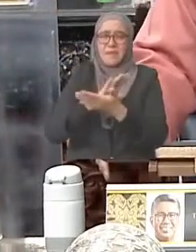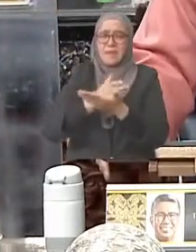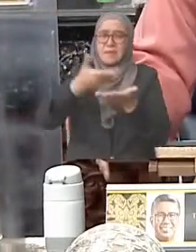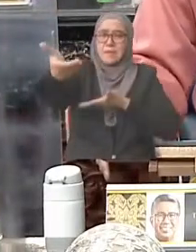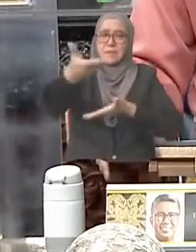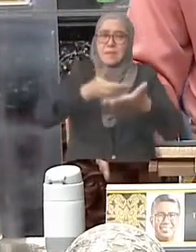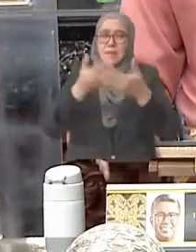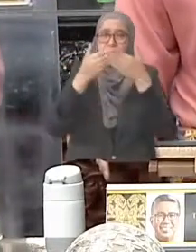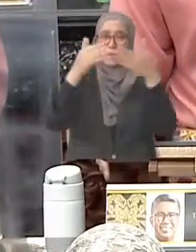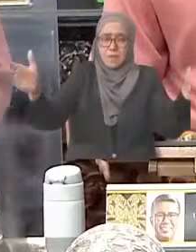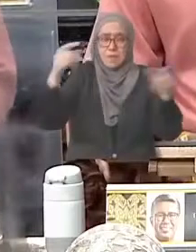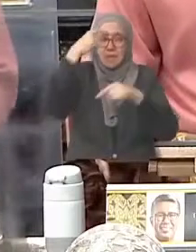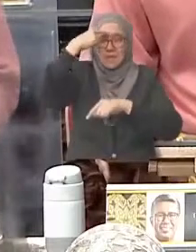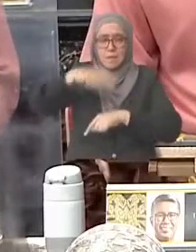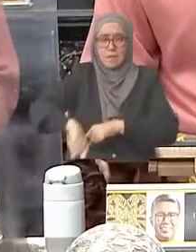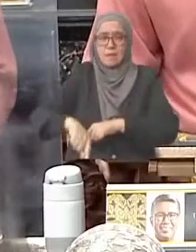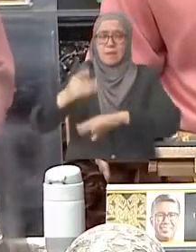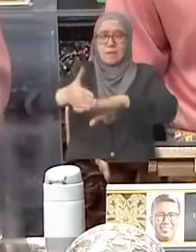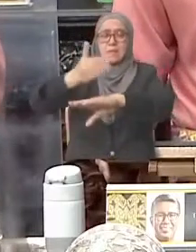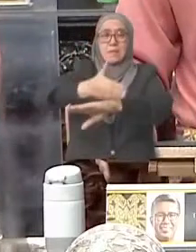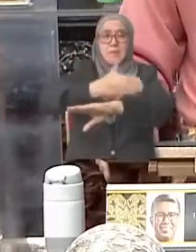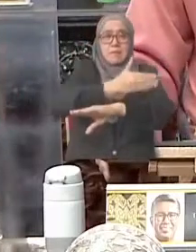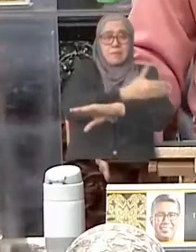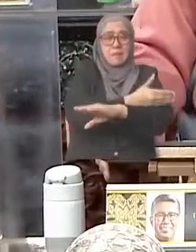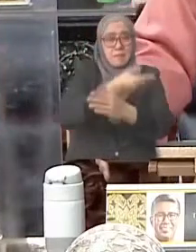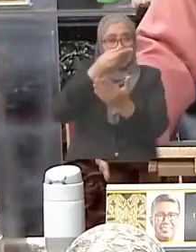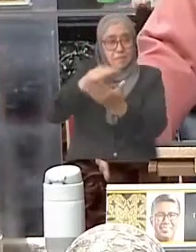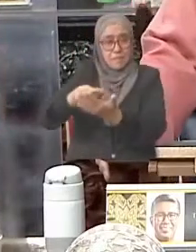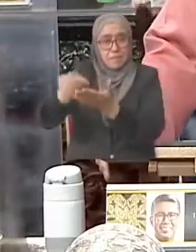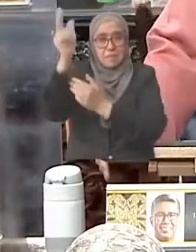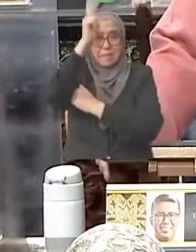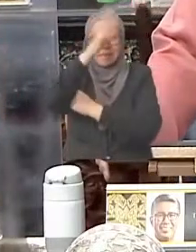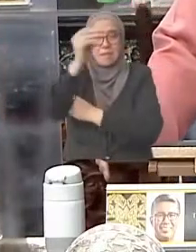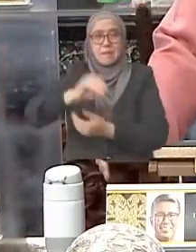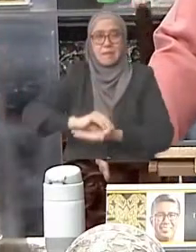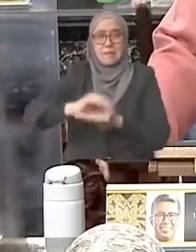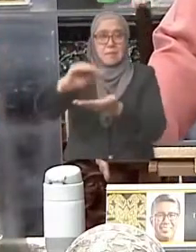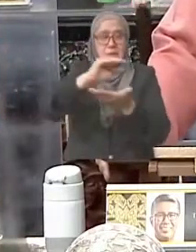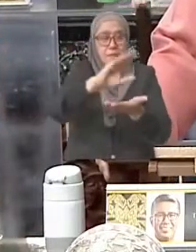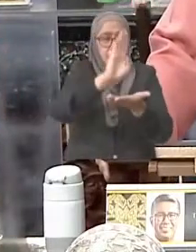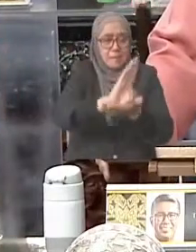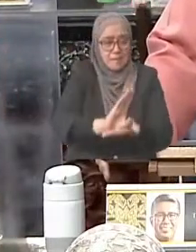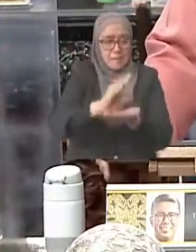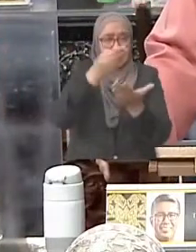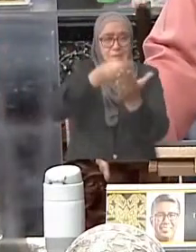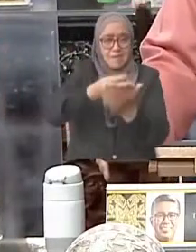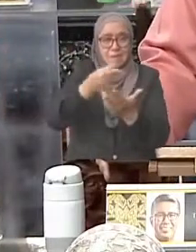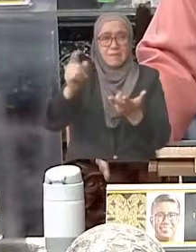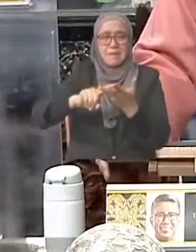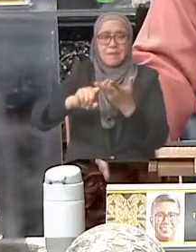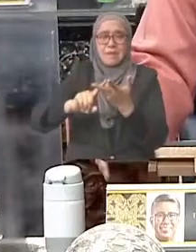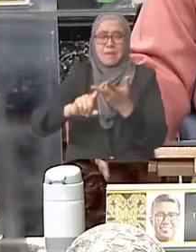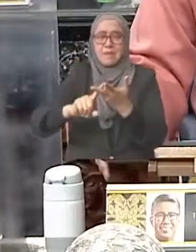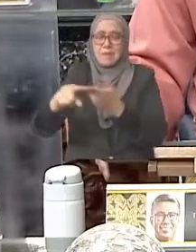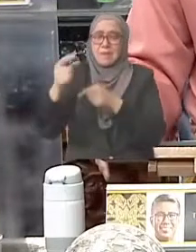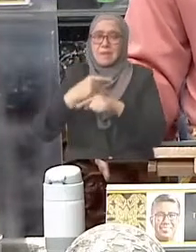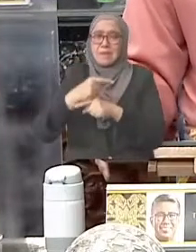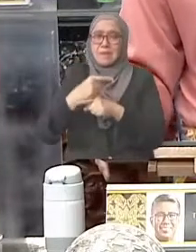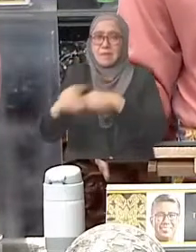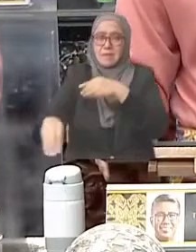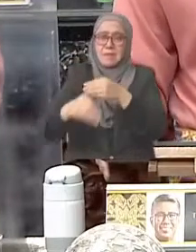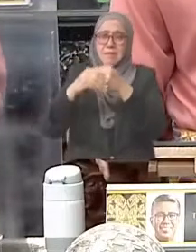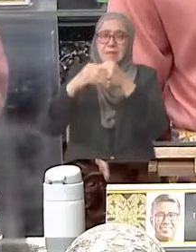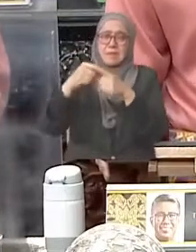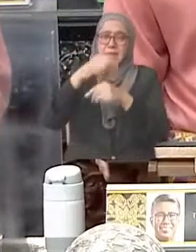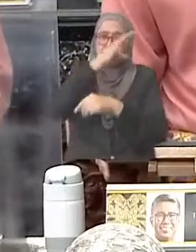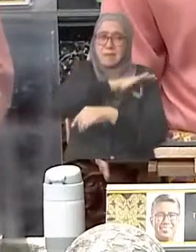berkenaan penambah baikan perolehan per kg kerajaan pemberian bantuan tunai insentif Cukai dan tanggungjawab siskel